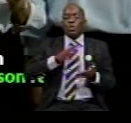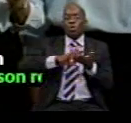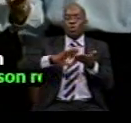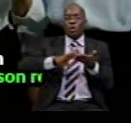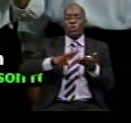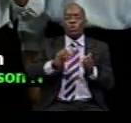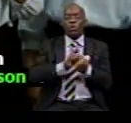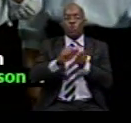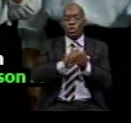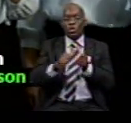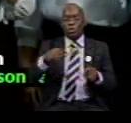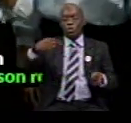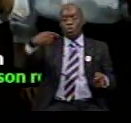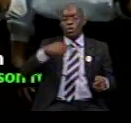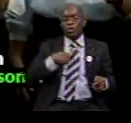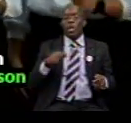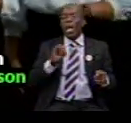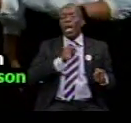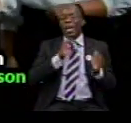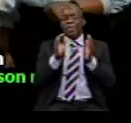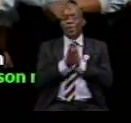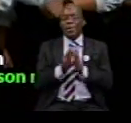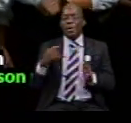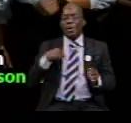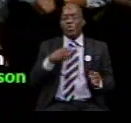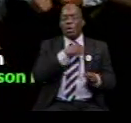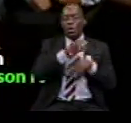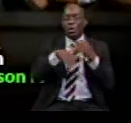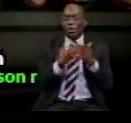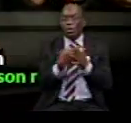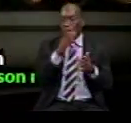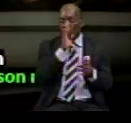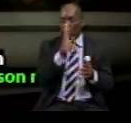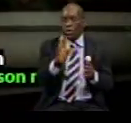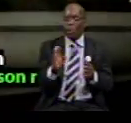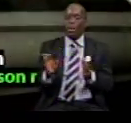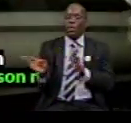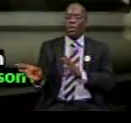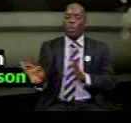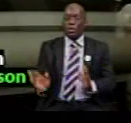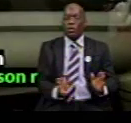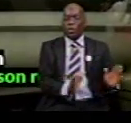pray we'll all be ready for his